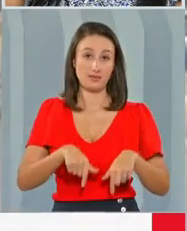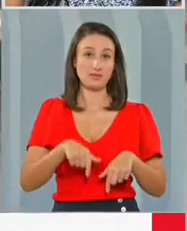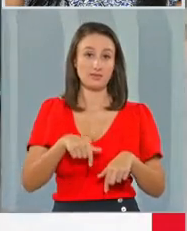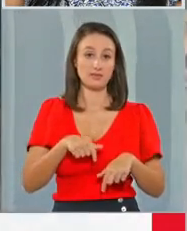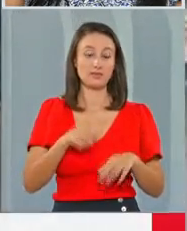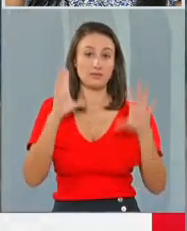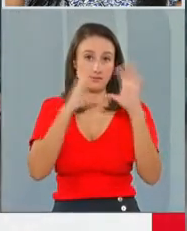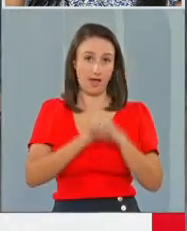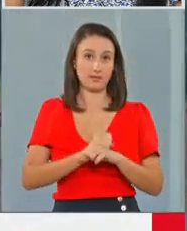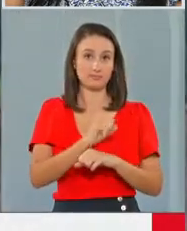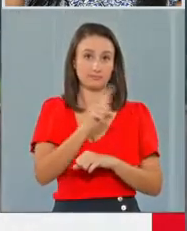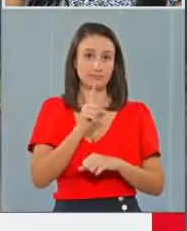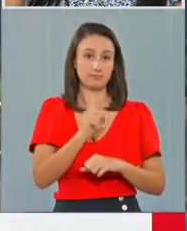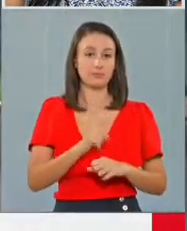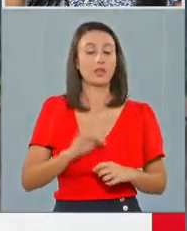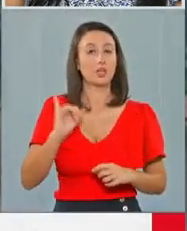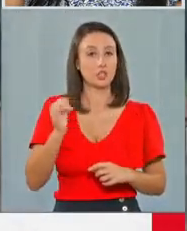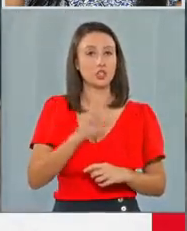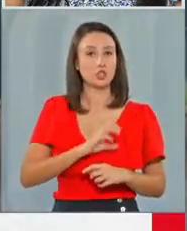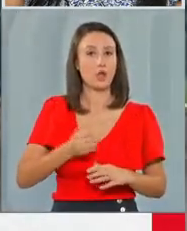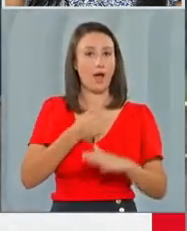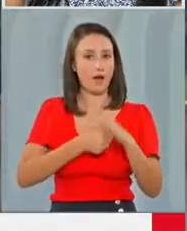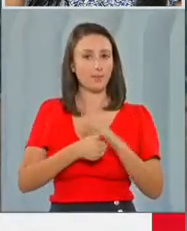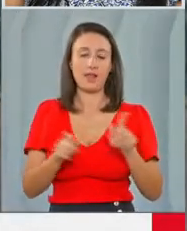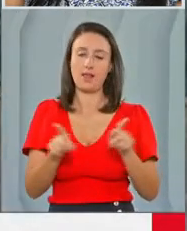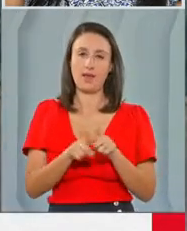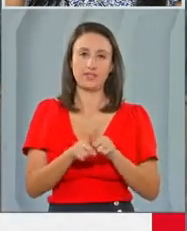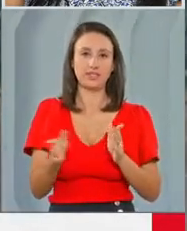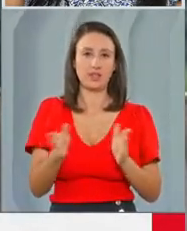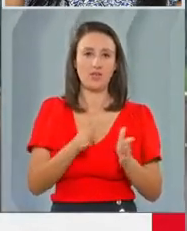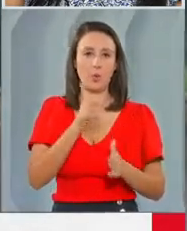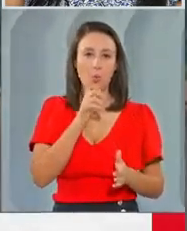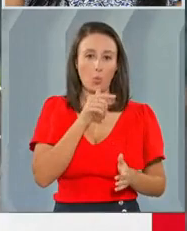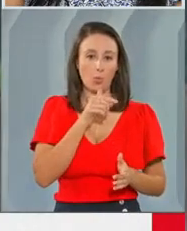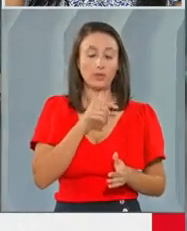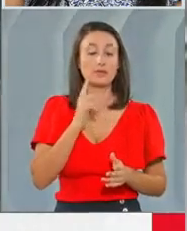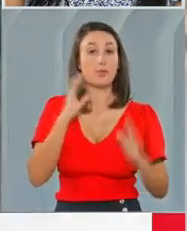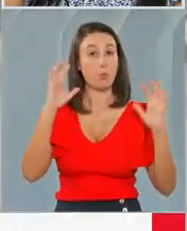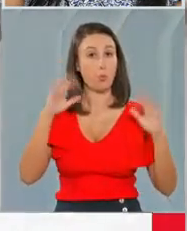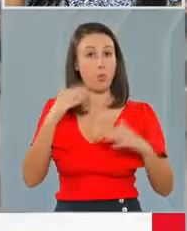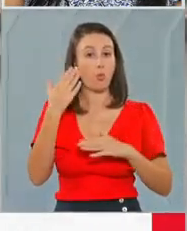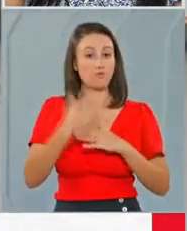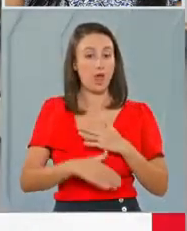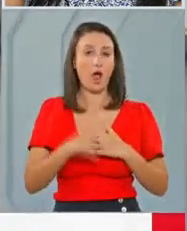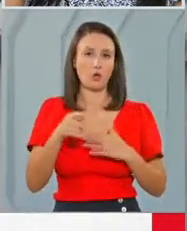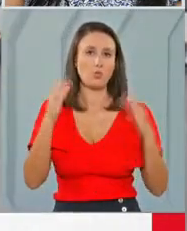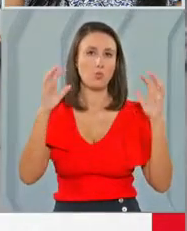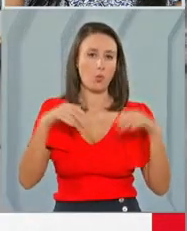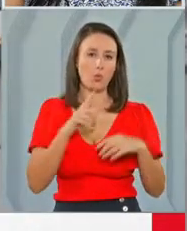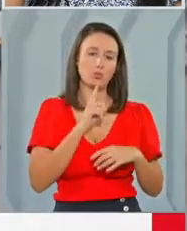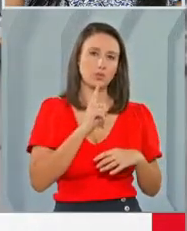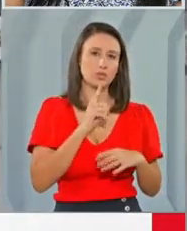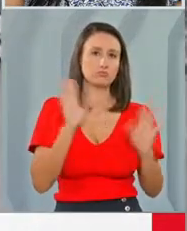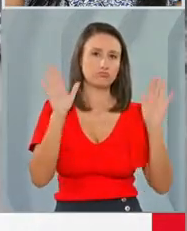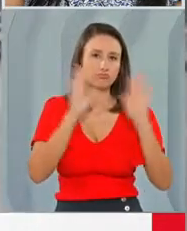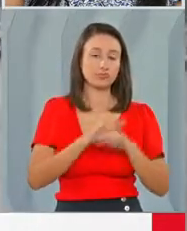seară? Și în zona capitalei o să fie intervale în care să plouă un pic, acum picură, sunt niște